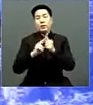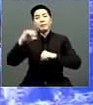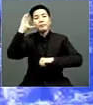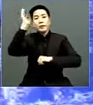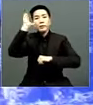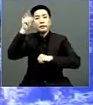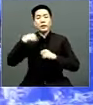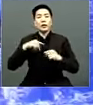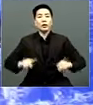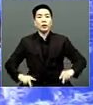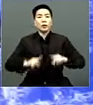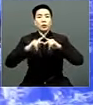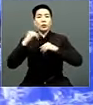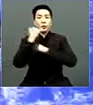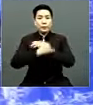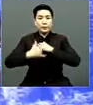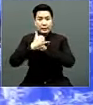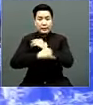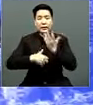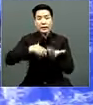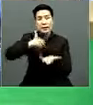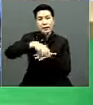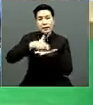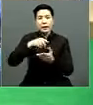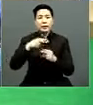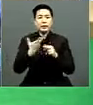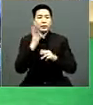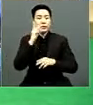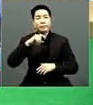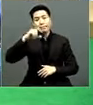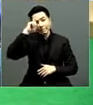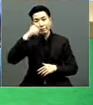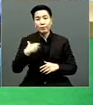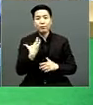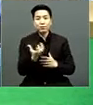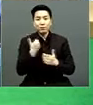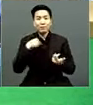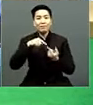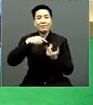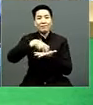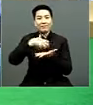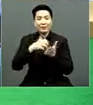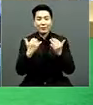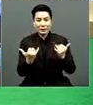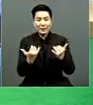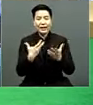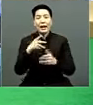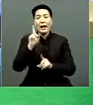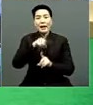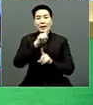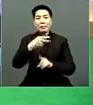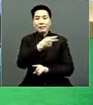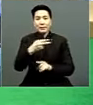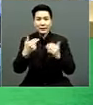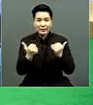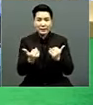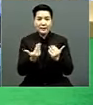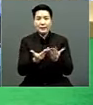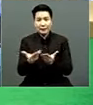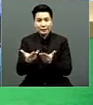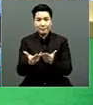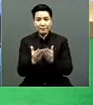นิเทศและรองโฆษกกระทรวงการต่างประเทศท่านณัฐพนุนพคุณสรุปประเด็นการแถลงวันนี้ในภาพภาษาอังกฤษเรียนเชิญค่